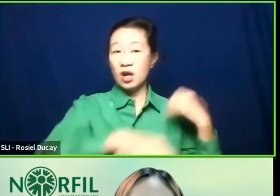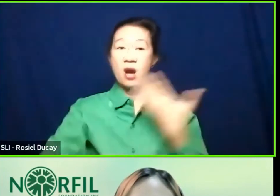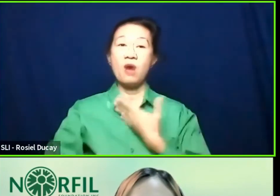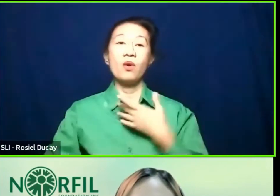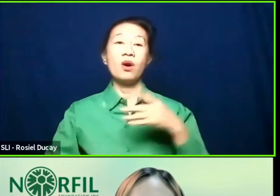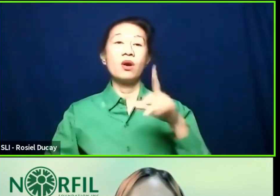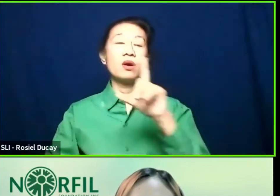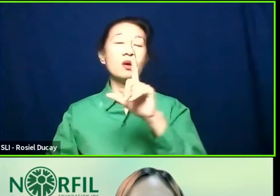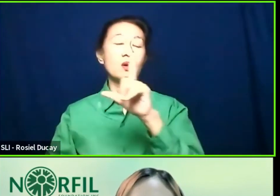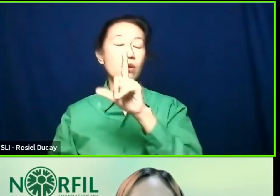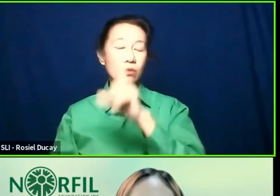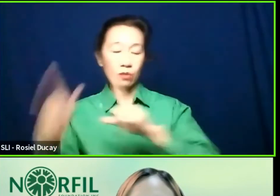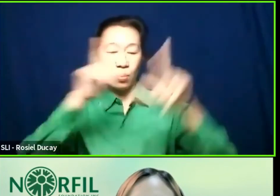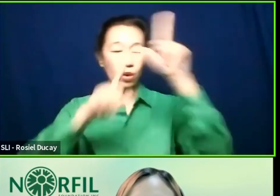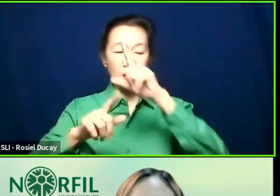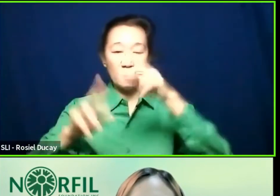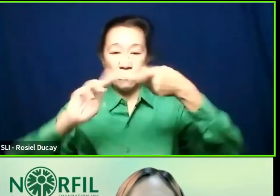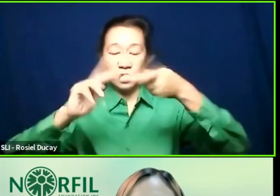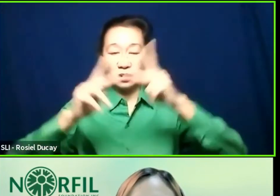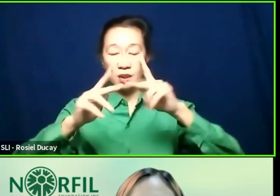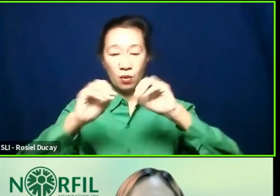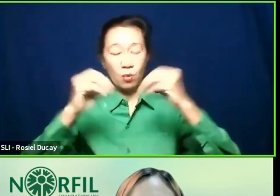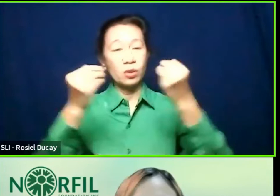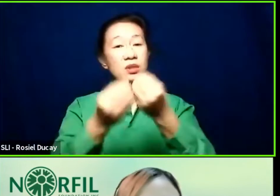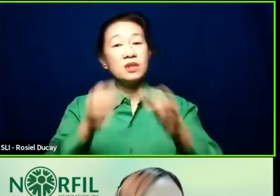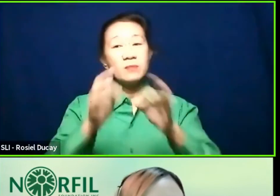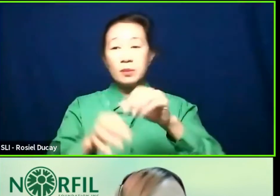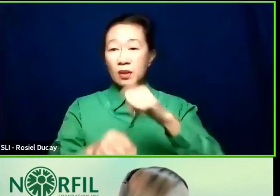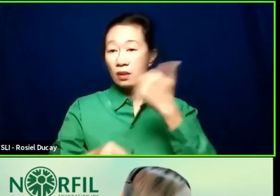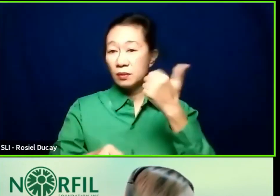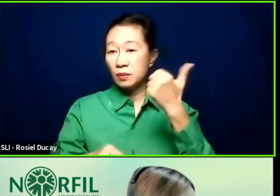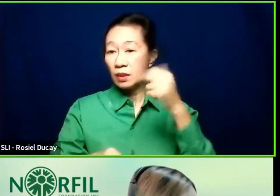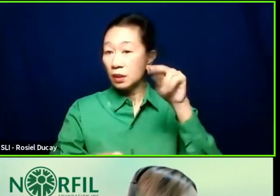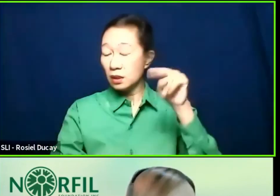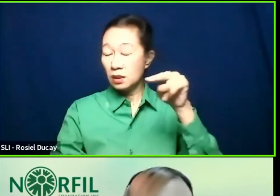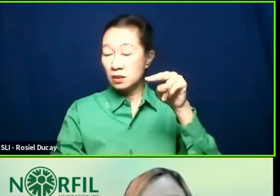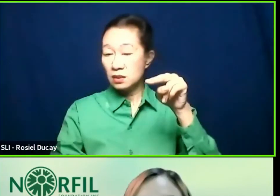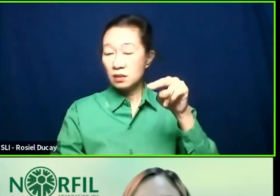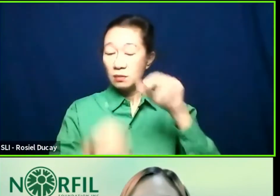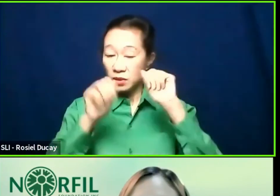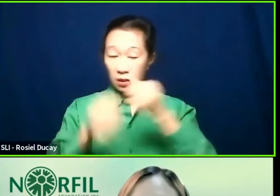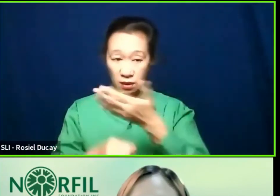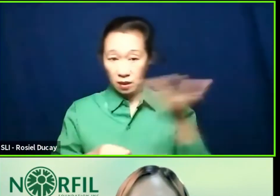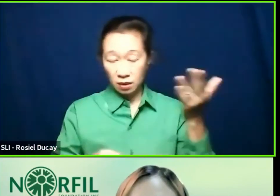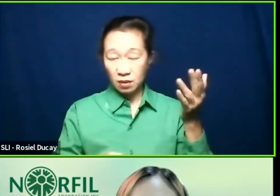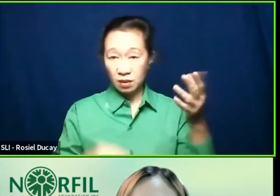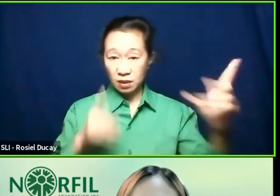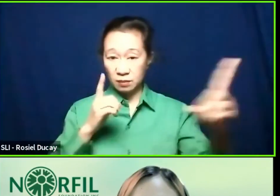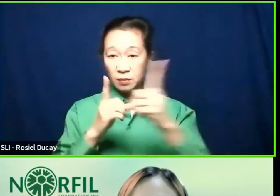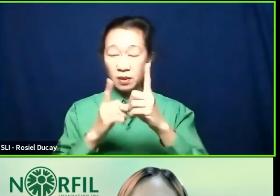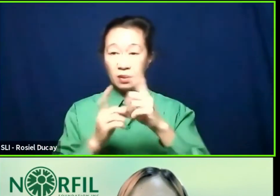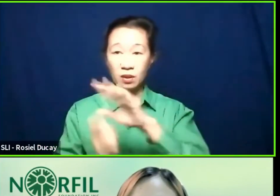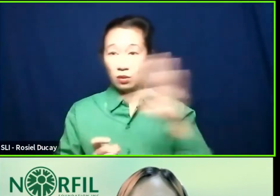local partner organization. Kung may iba pang kailangan, no, pwede ka rin lumapit, no, sa